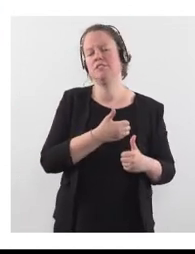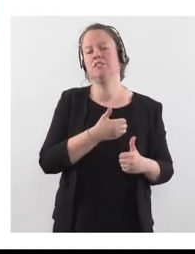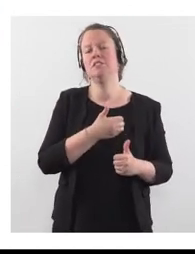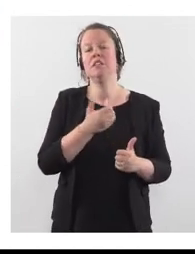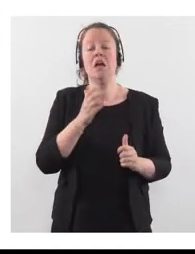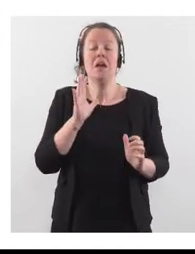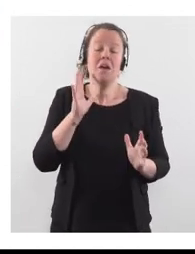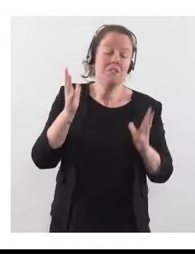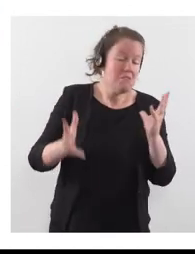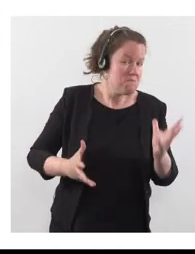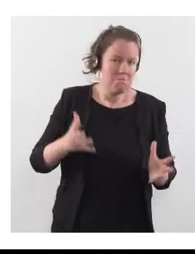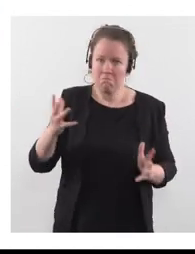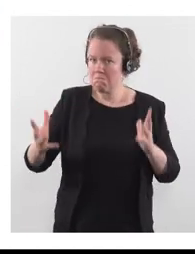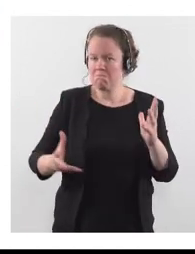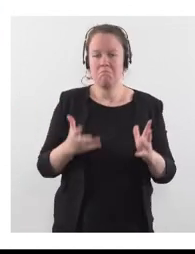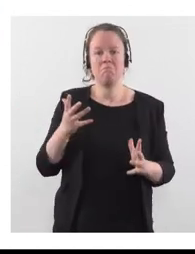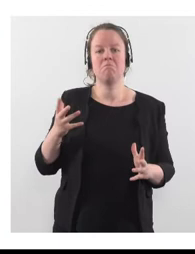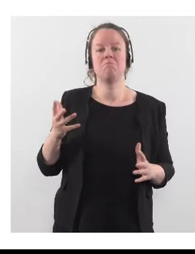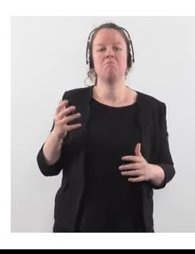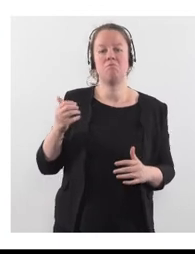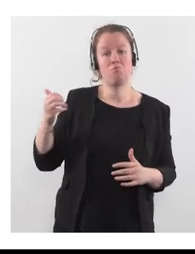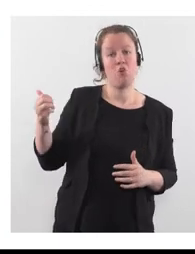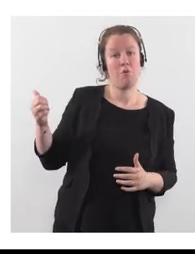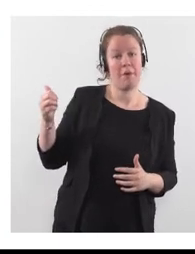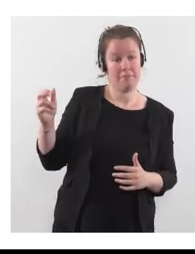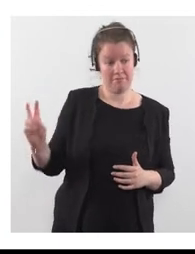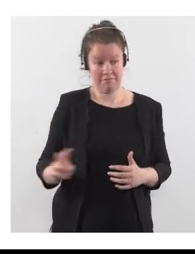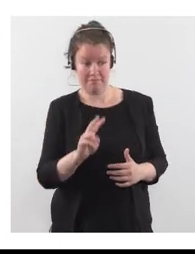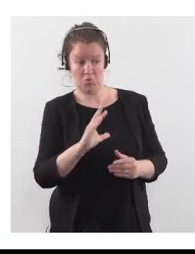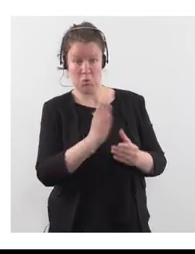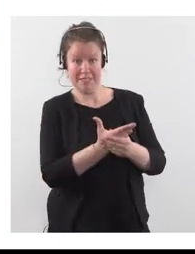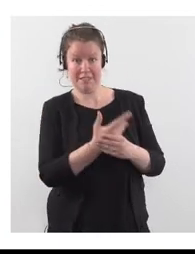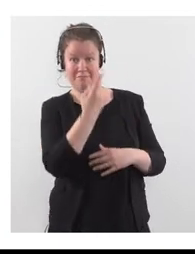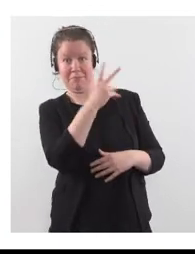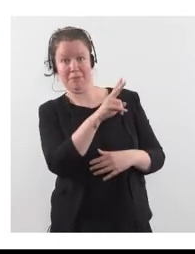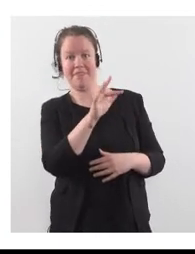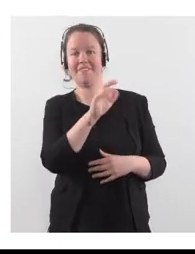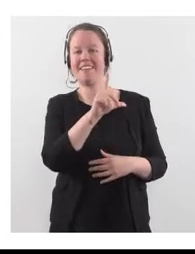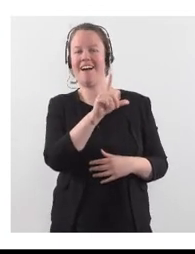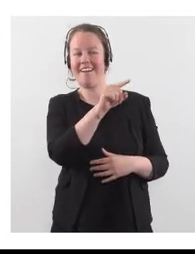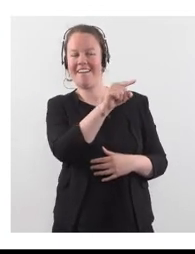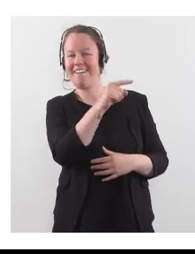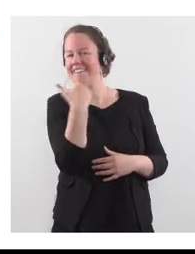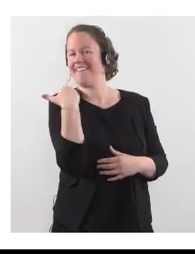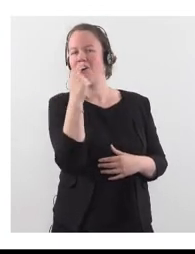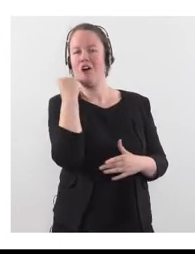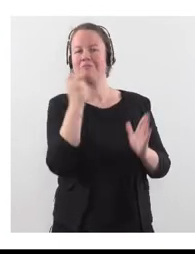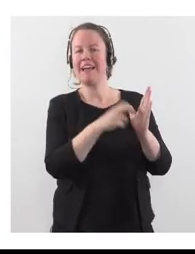raisons, ils avaient vu le cas de FIDA, ils savaient que ça se passait, donc ils nous ont répondu.